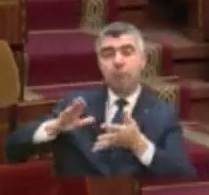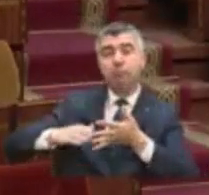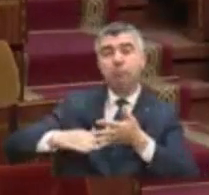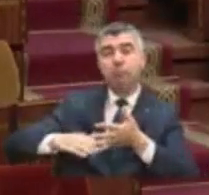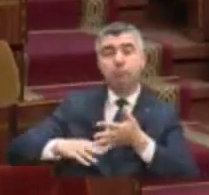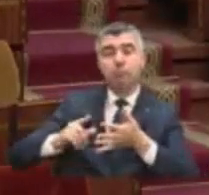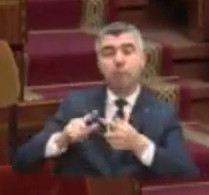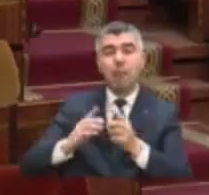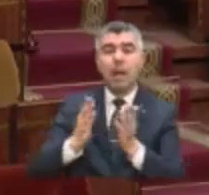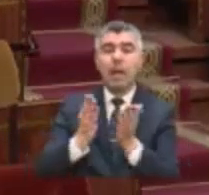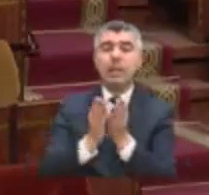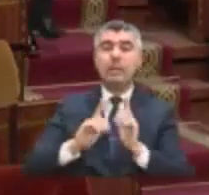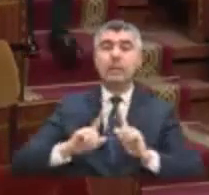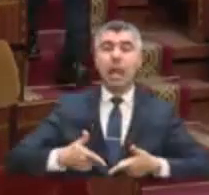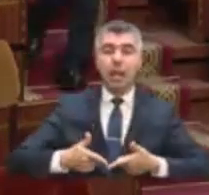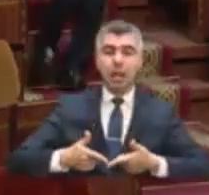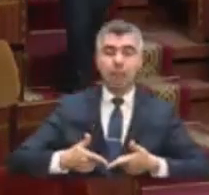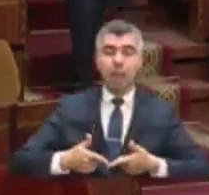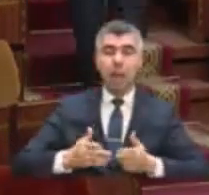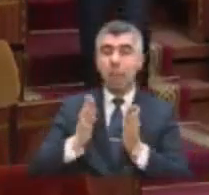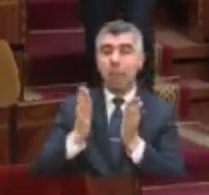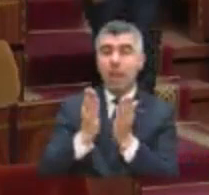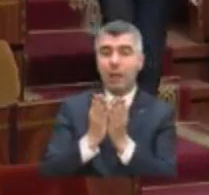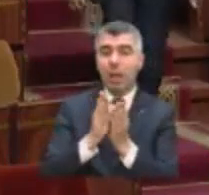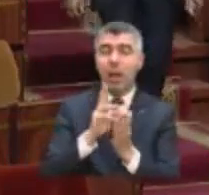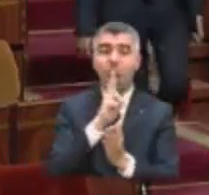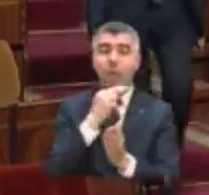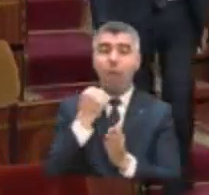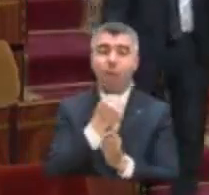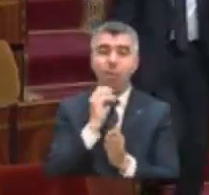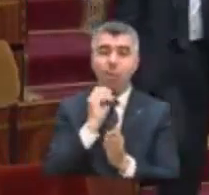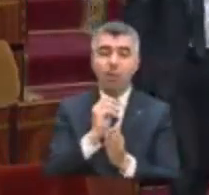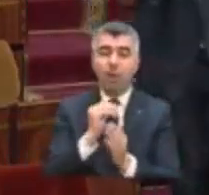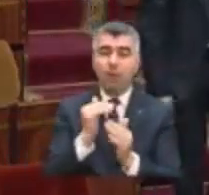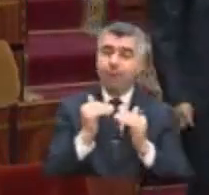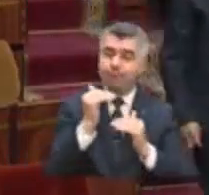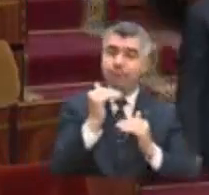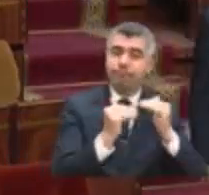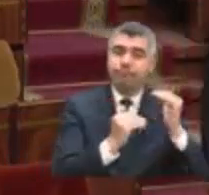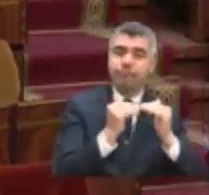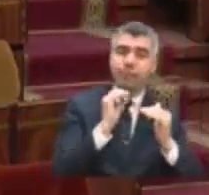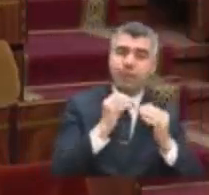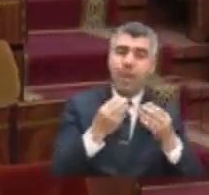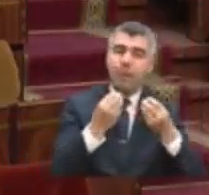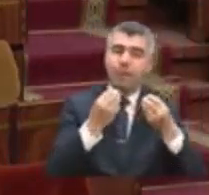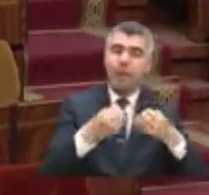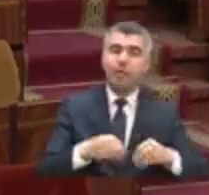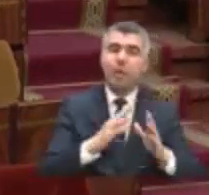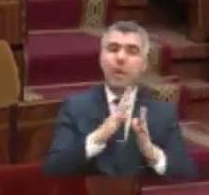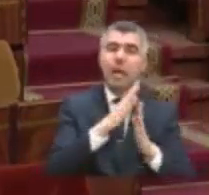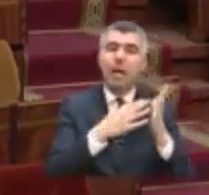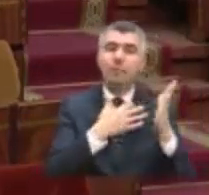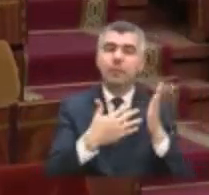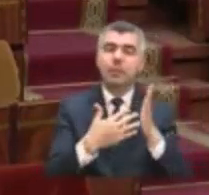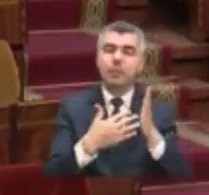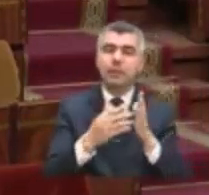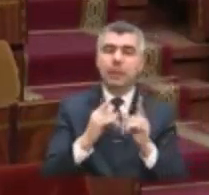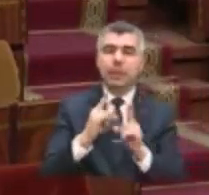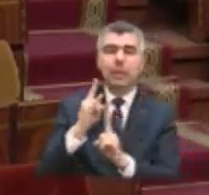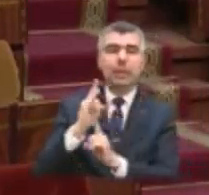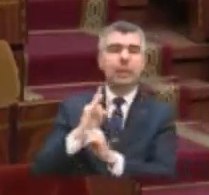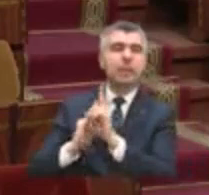جودة التعليم، والمدرسة العمومية بالكاد كتنفس تحت ركام الخطط الفاشلة اللي جربناها فيها طيله